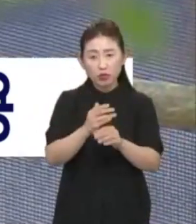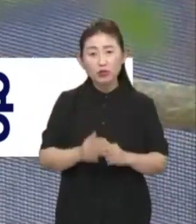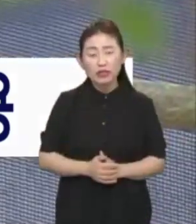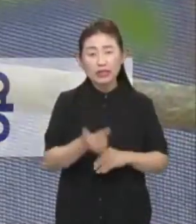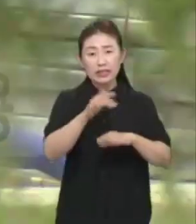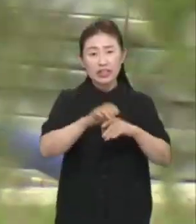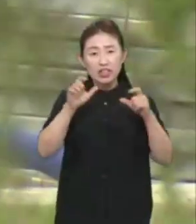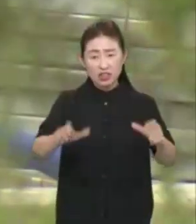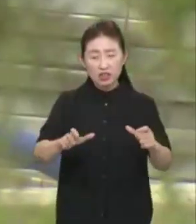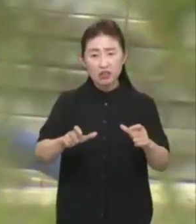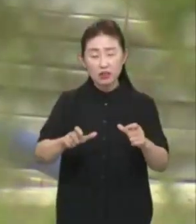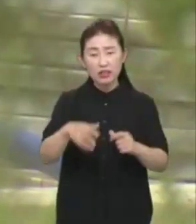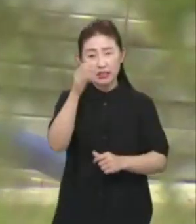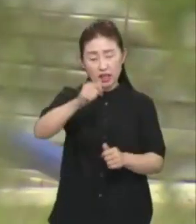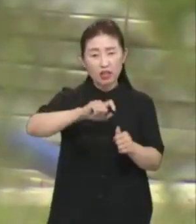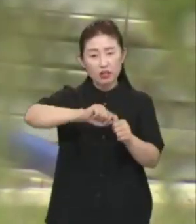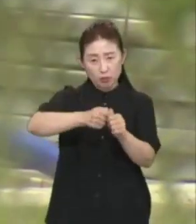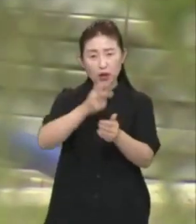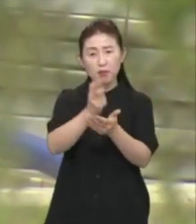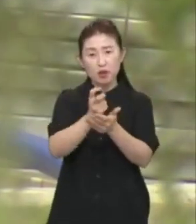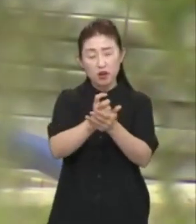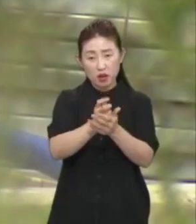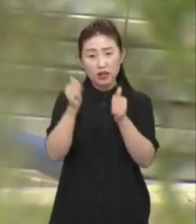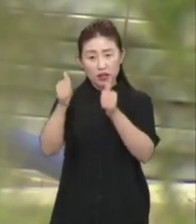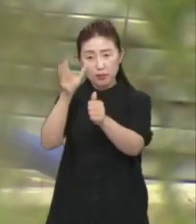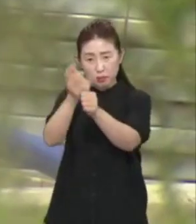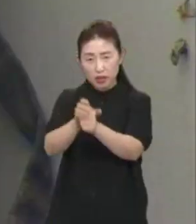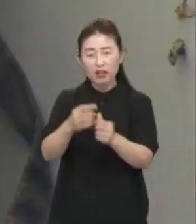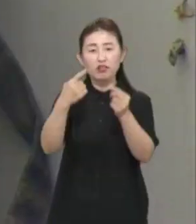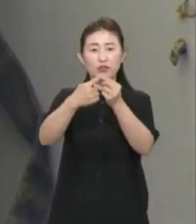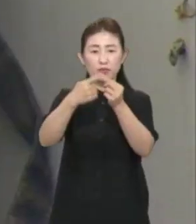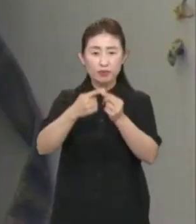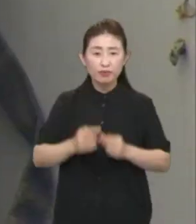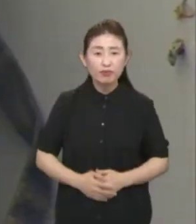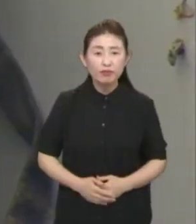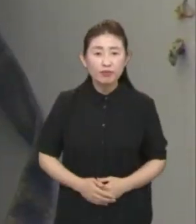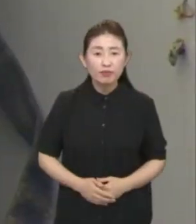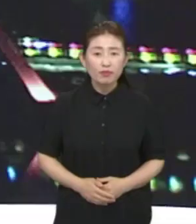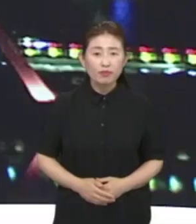대전에서 중대재해처벌법이 적용돼 재판에 넘겨진 첫 사례입니다.